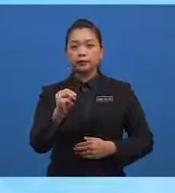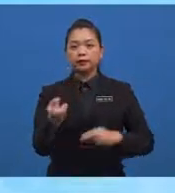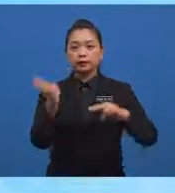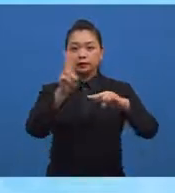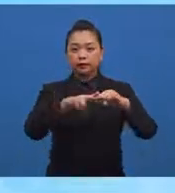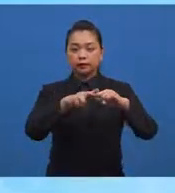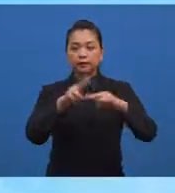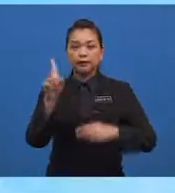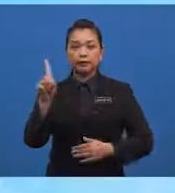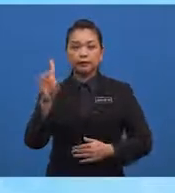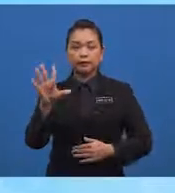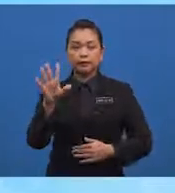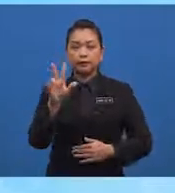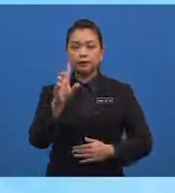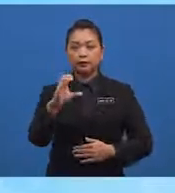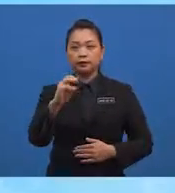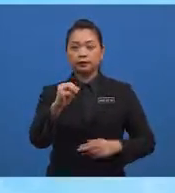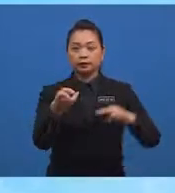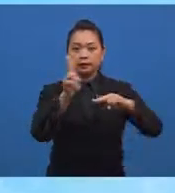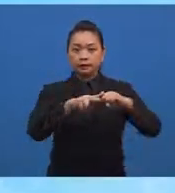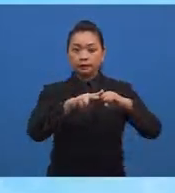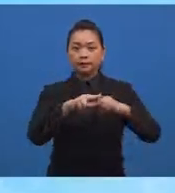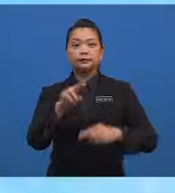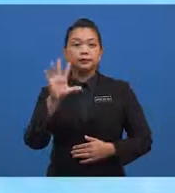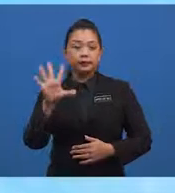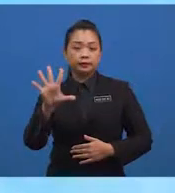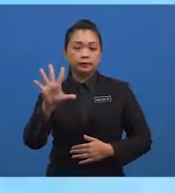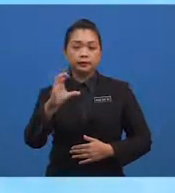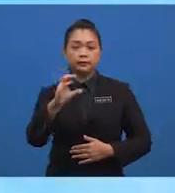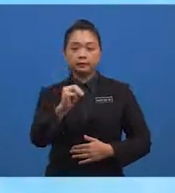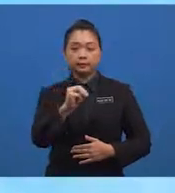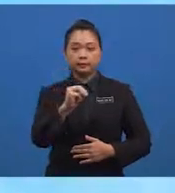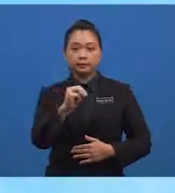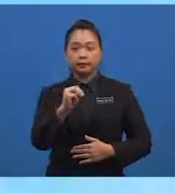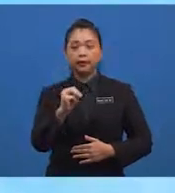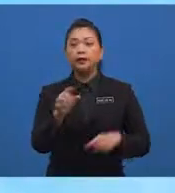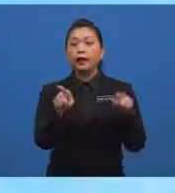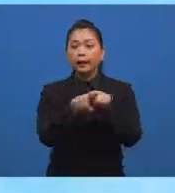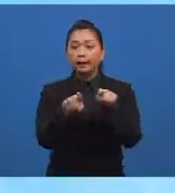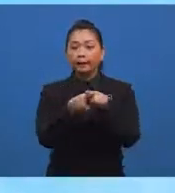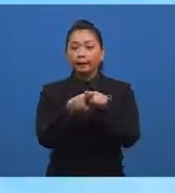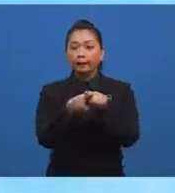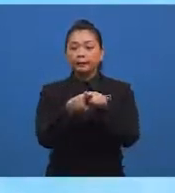tambah 15 cm tambah 5 cm sama dengan